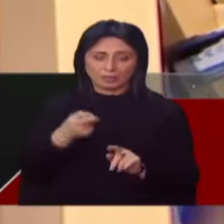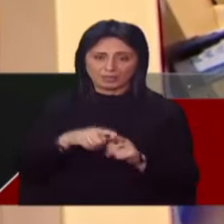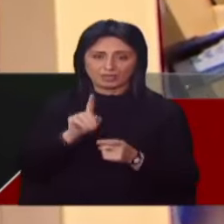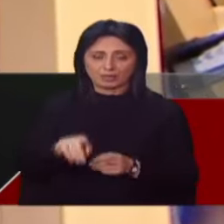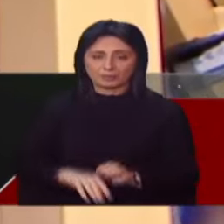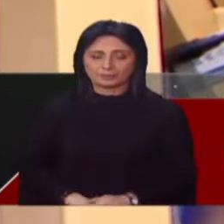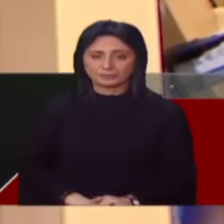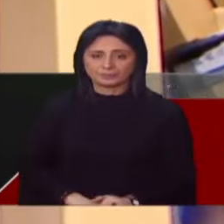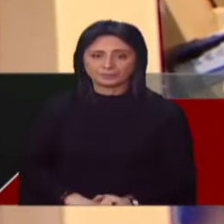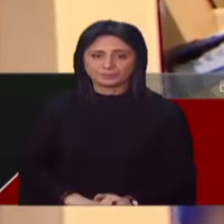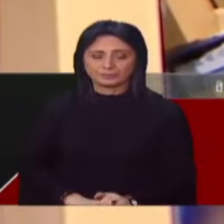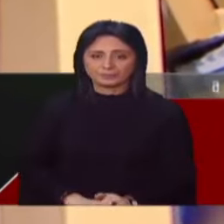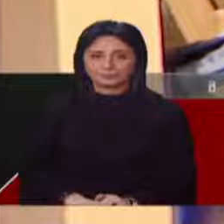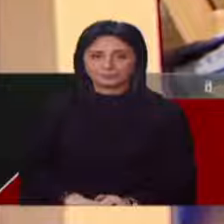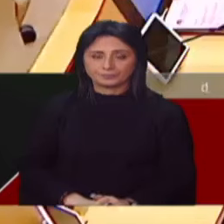ფინანსდება.